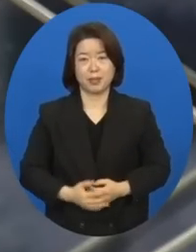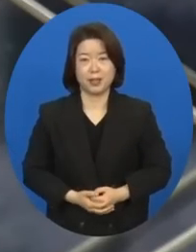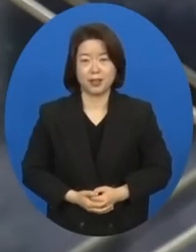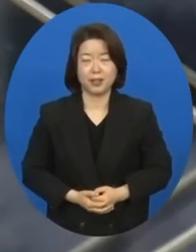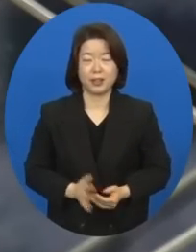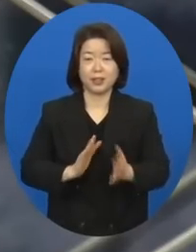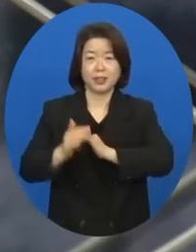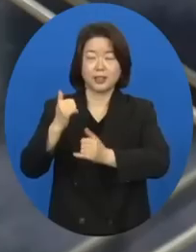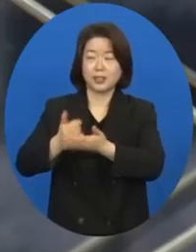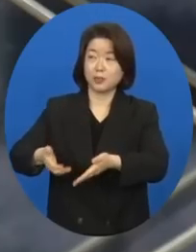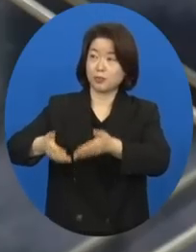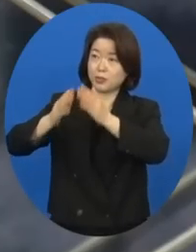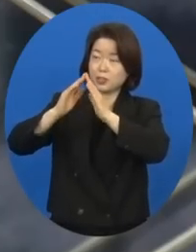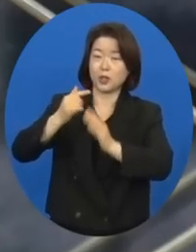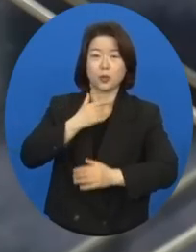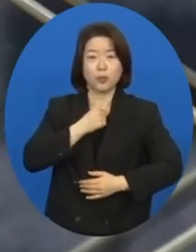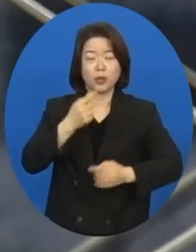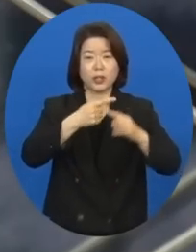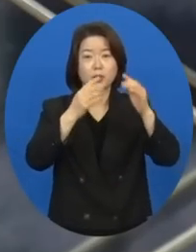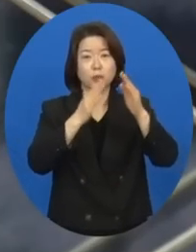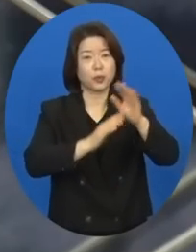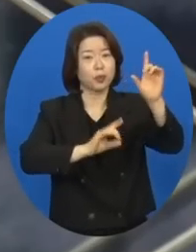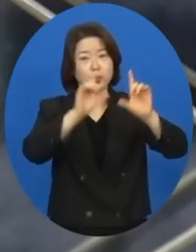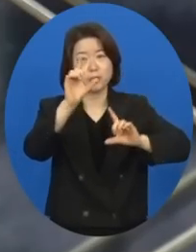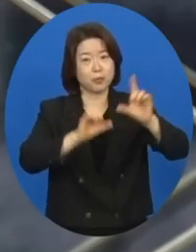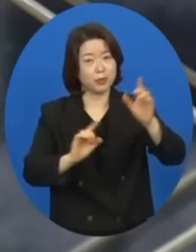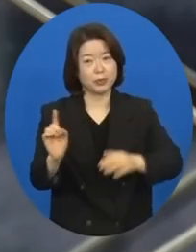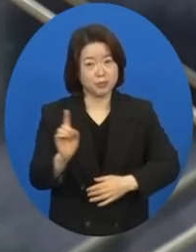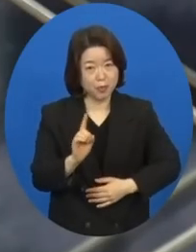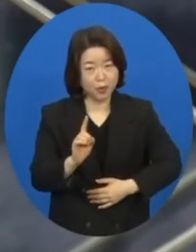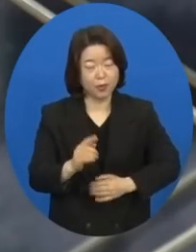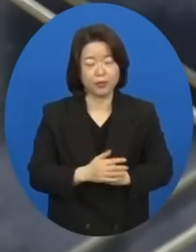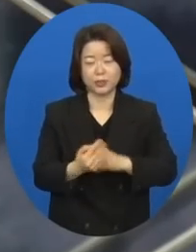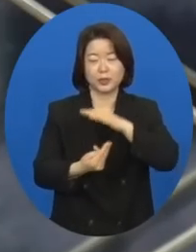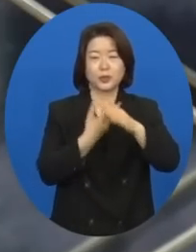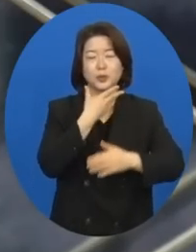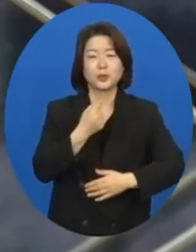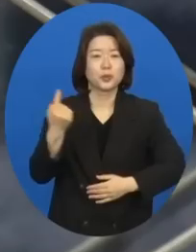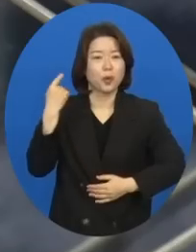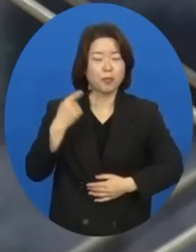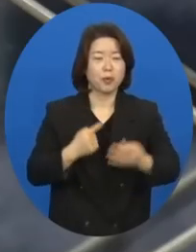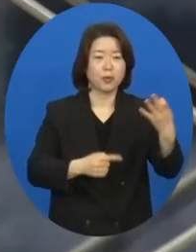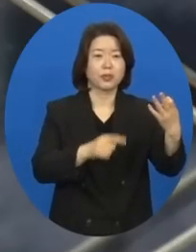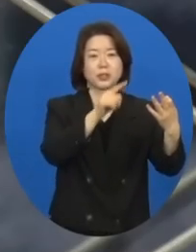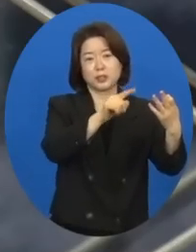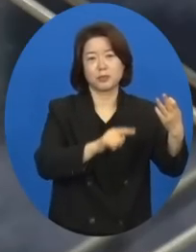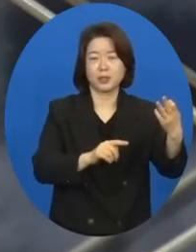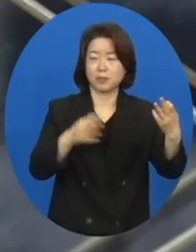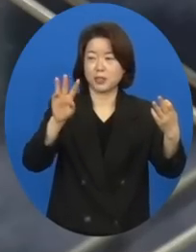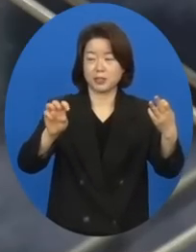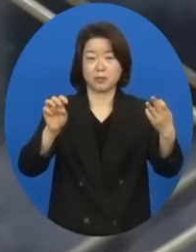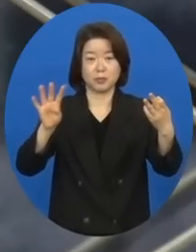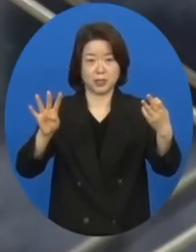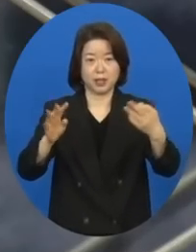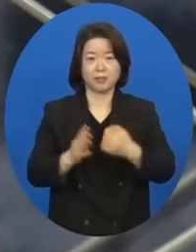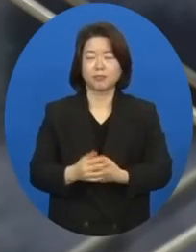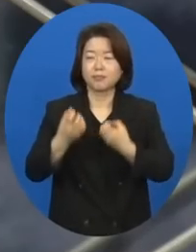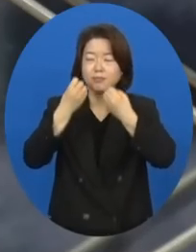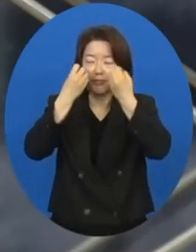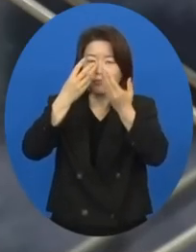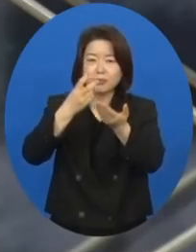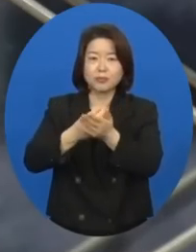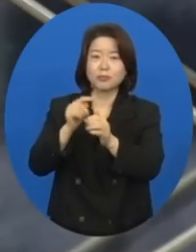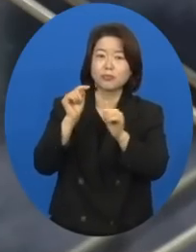세우기 원하셨던 교회의 모습이 어떤 모습일까? 요한복음 13장 34, 35절에 새 계명을 너희에게